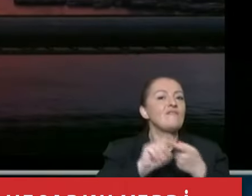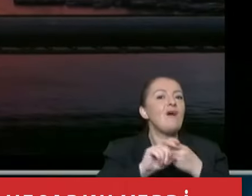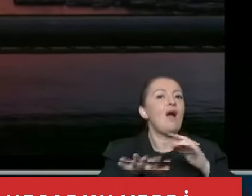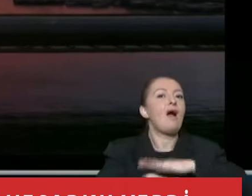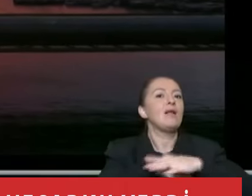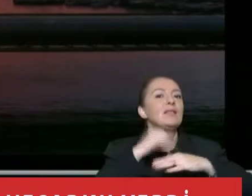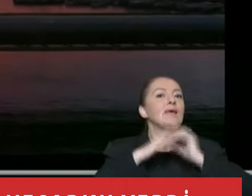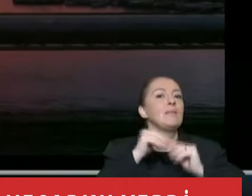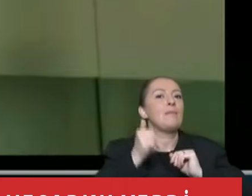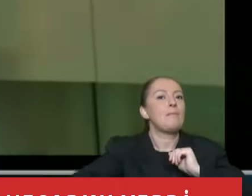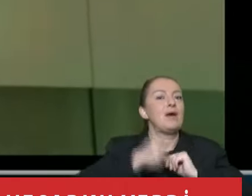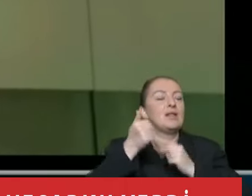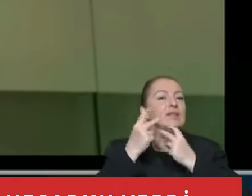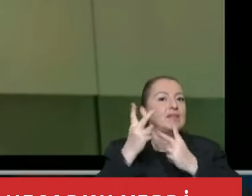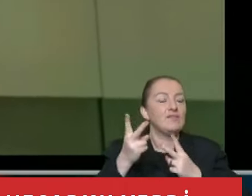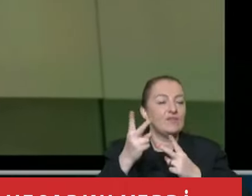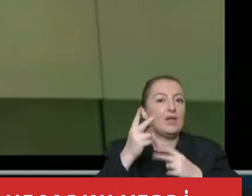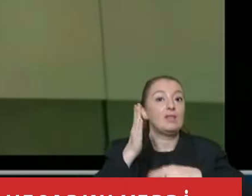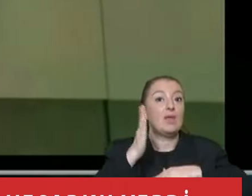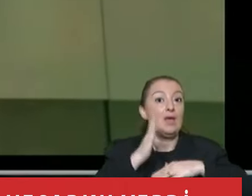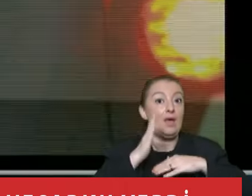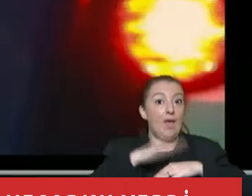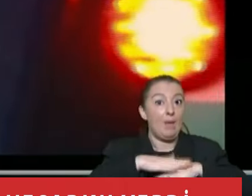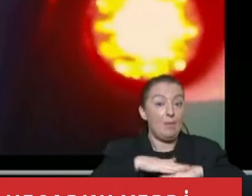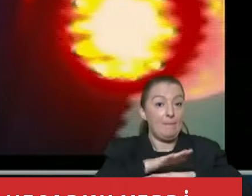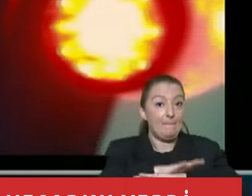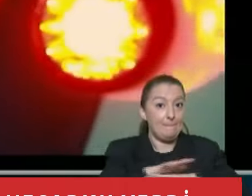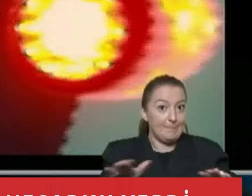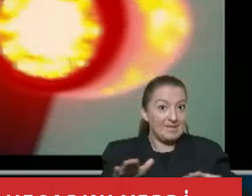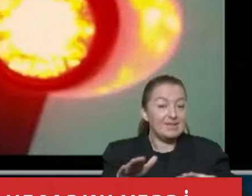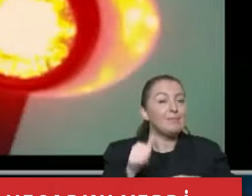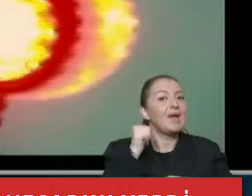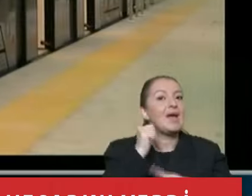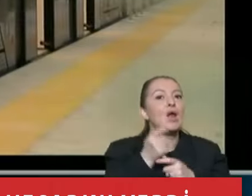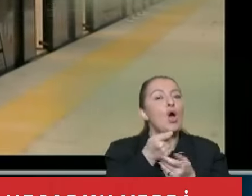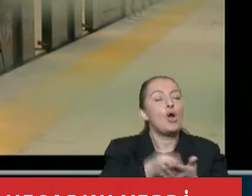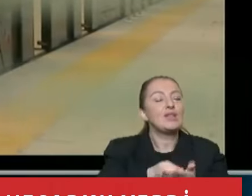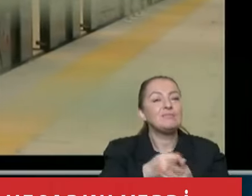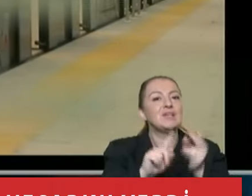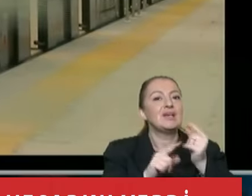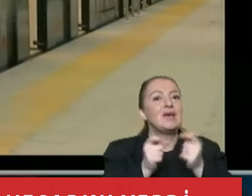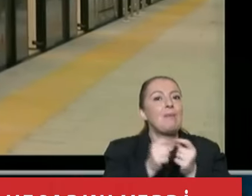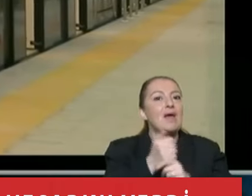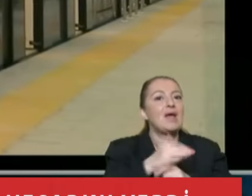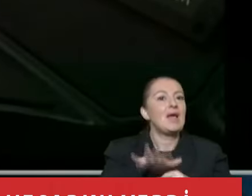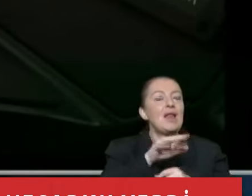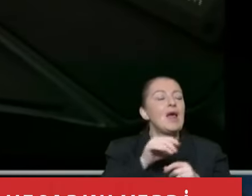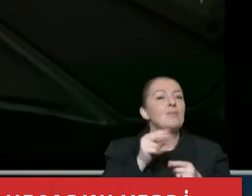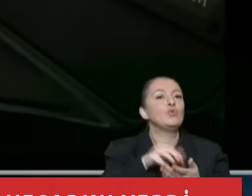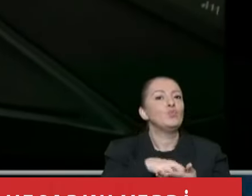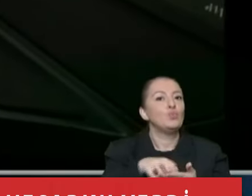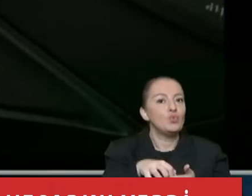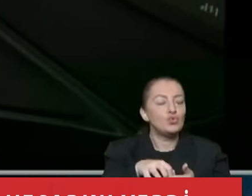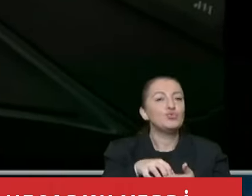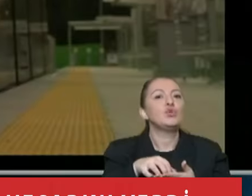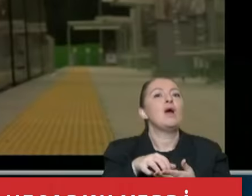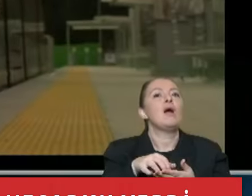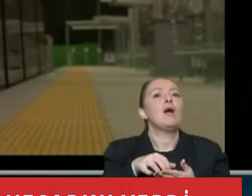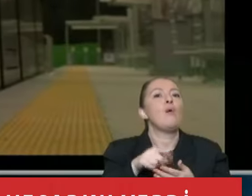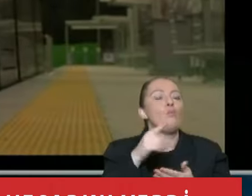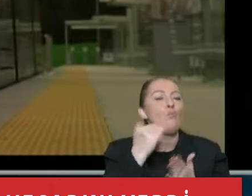Bakanlığı tarafından Yapı yapımı tamamlanıp geri ödemesi İBB'nin genel bütçe vergi gelirleri tahsilat programı